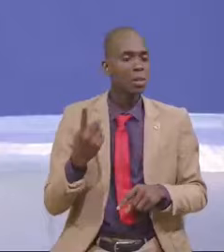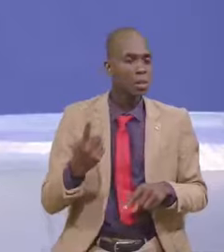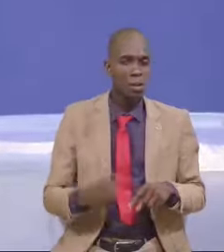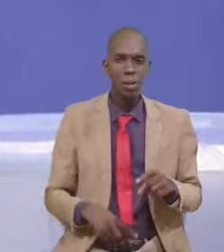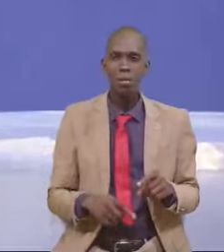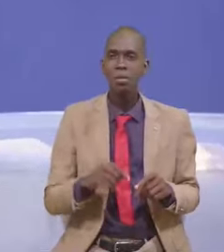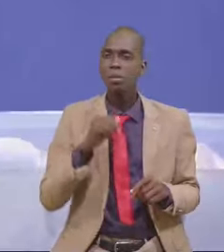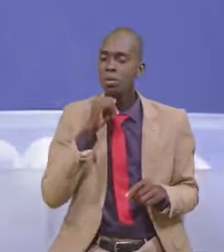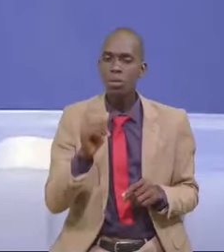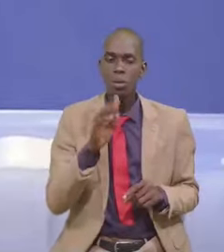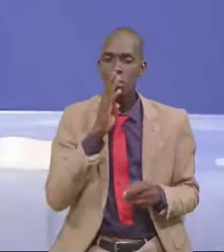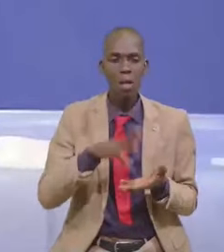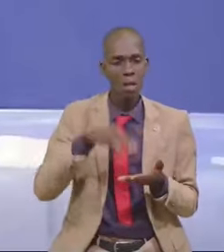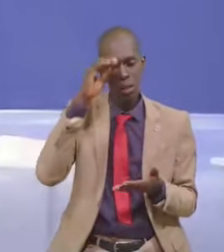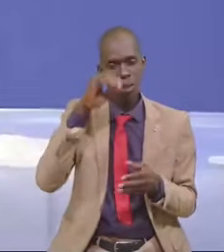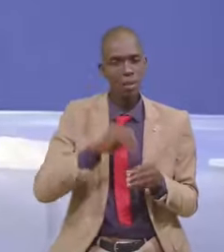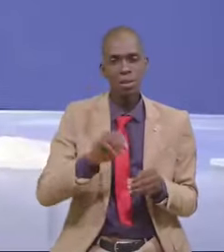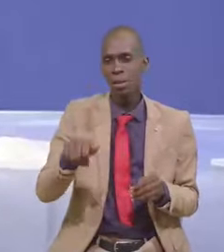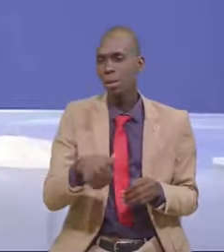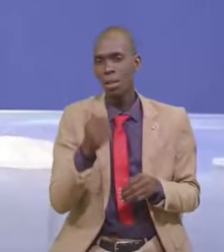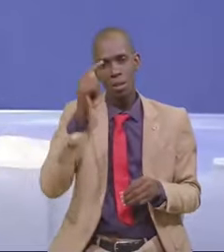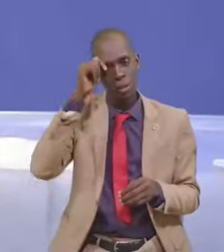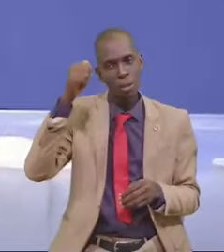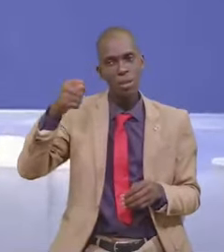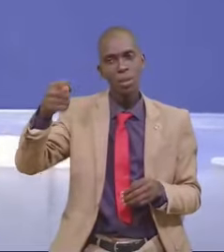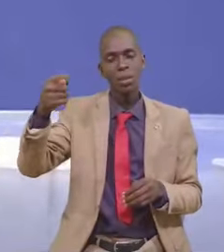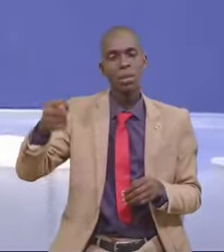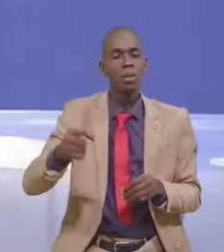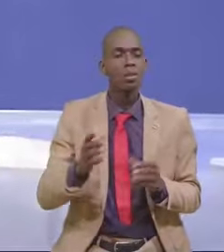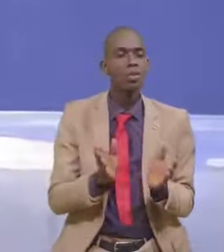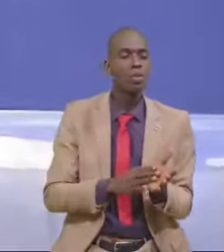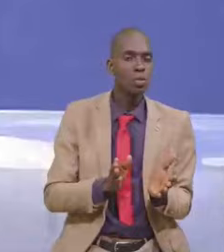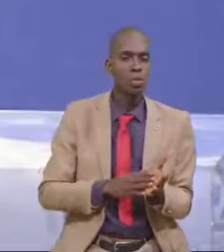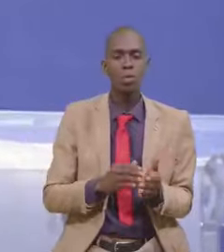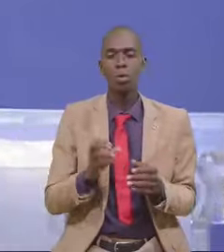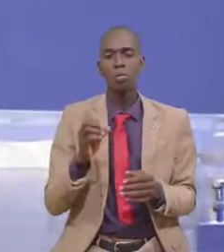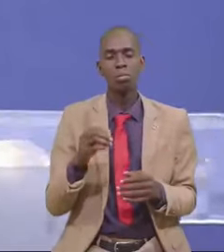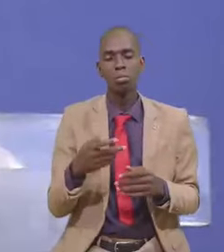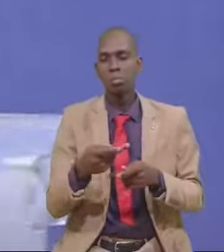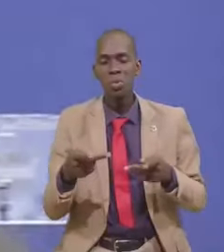ne peut être enseigné dans un séminaire terrestre.